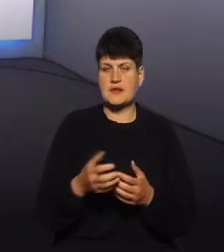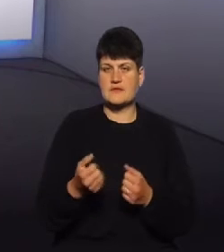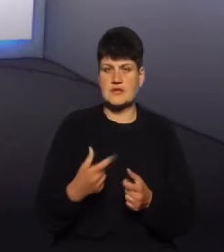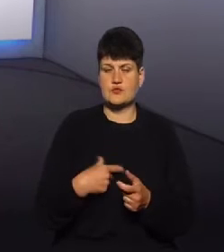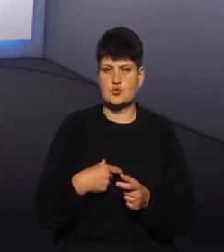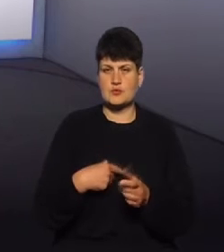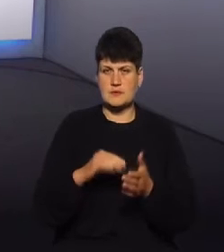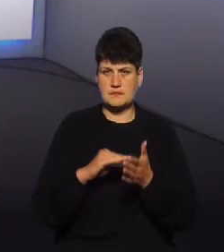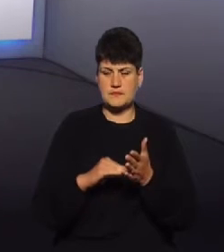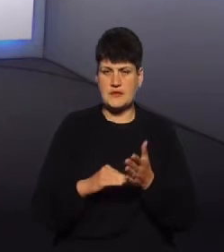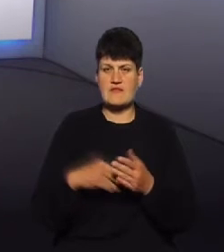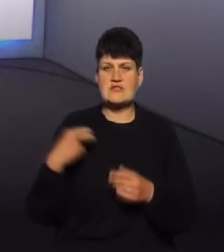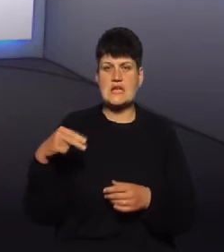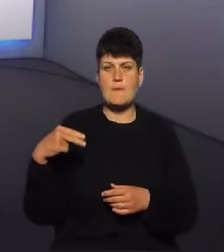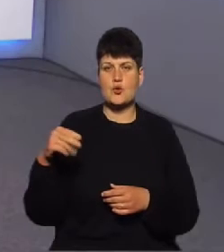в Запоріжжі,